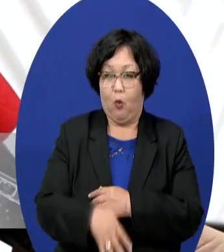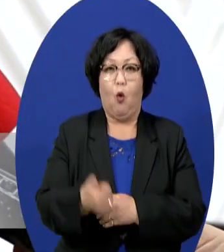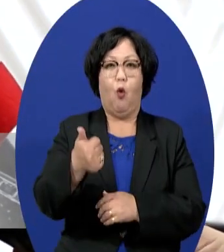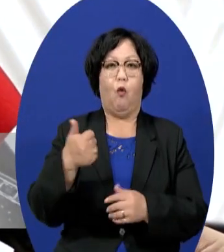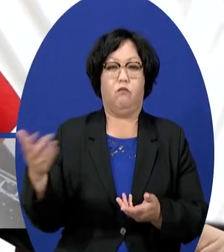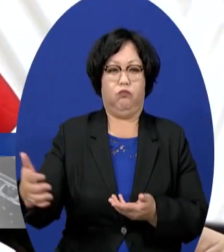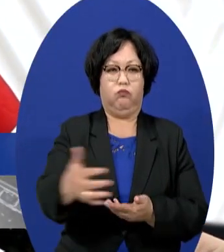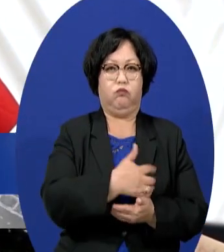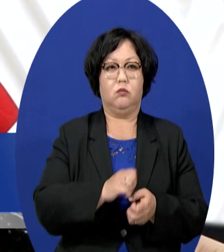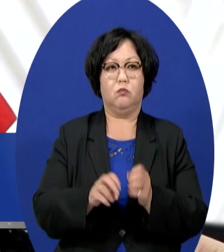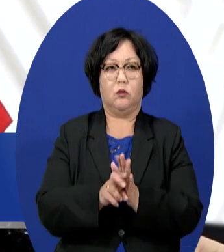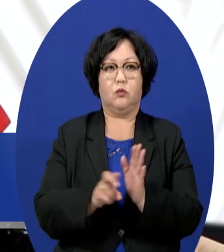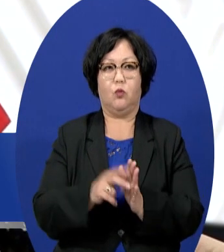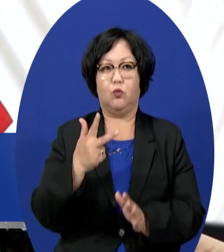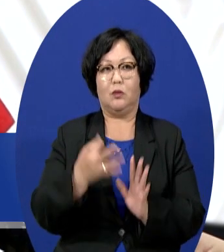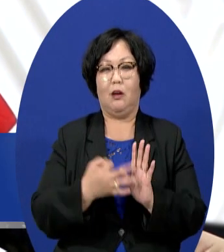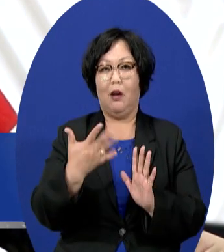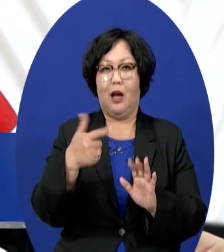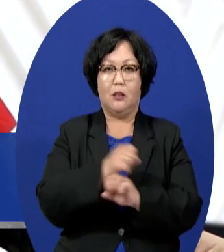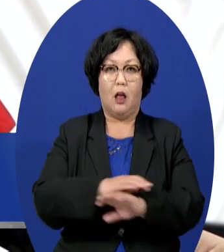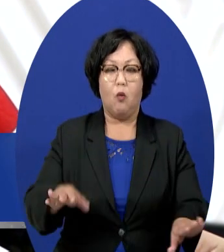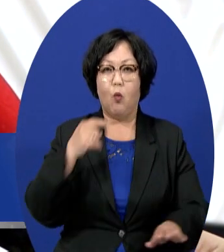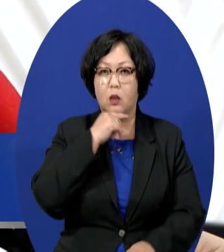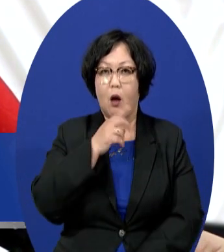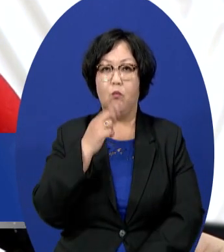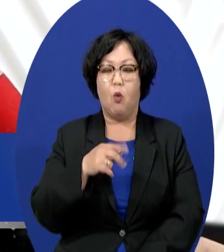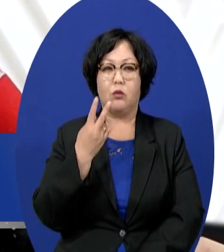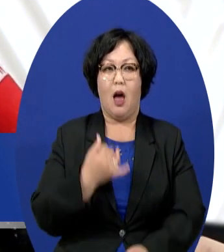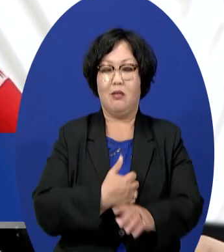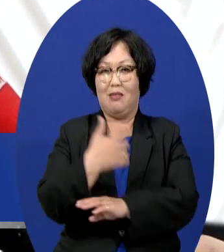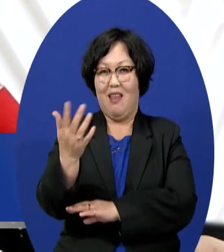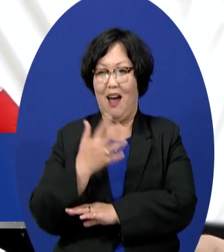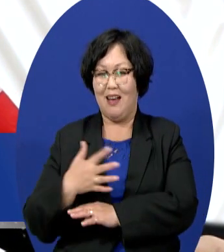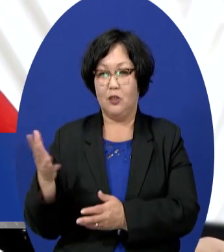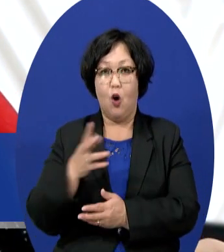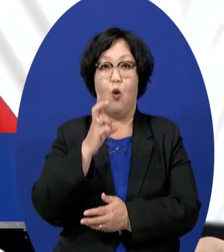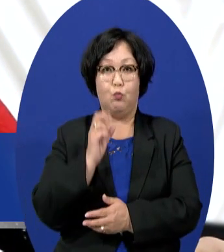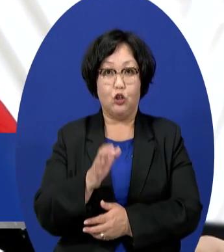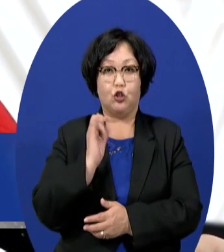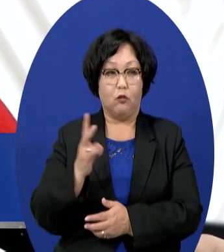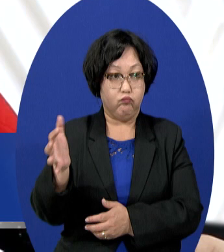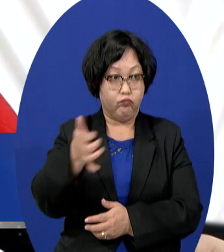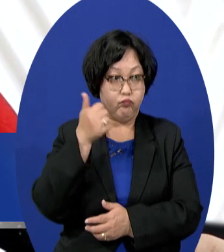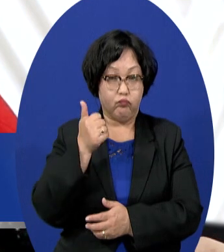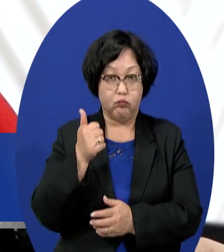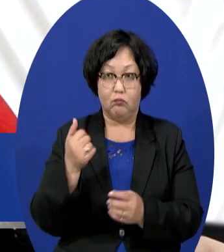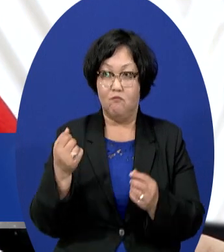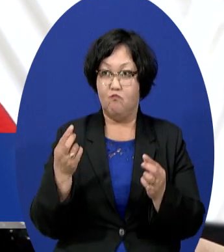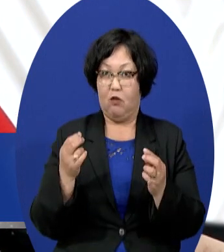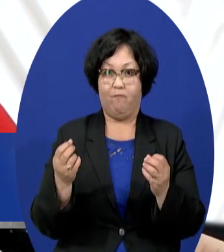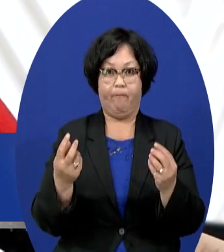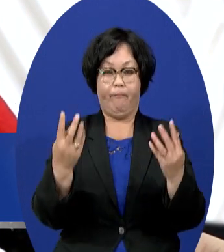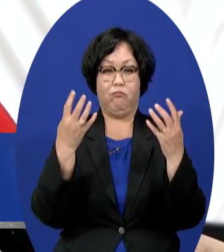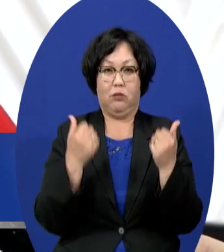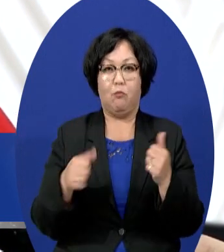385,000-аад Улаанбаатар тариалсан байгаа. Энээс одоо яг гаагаас хэдэн тонн ургац авах нь болцсон ямар байна? Аймаг орон нутгаас ажлын хэсгүүд